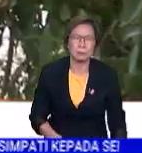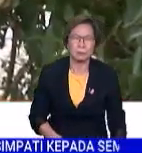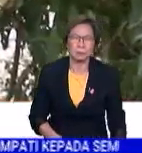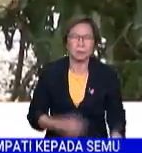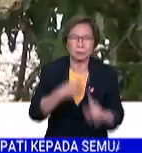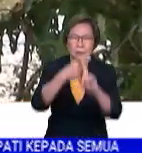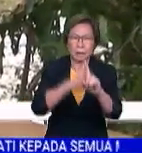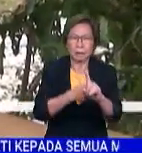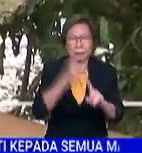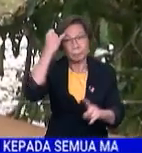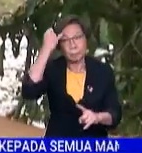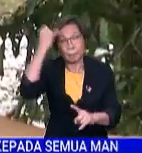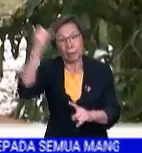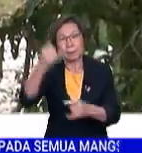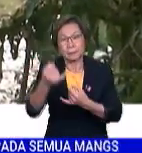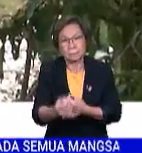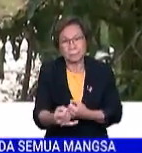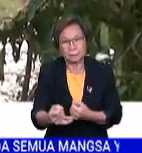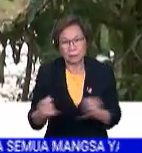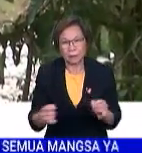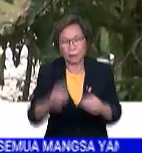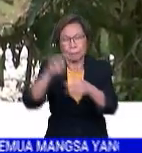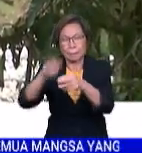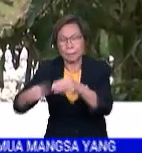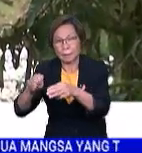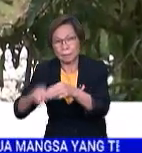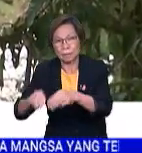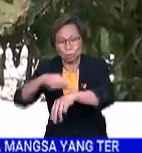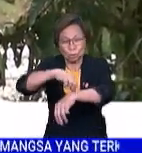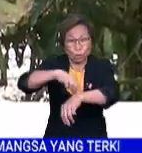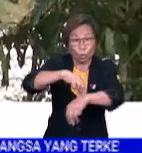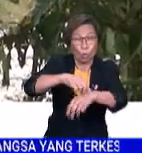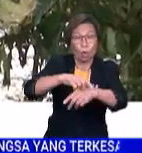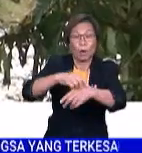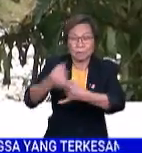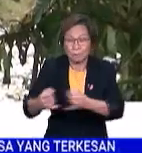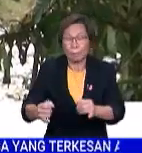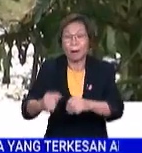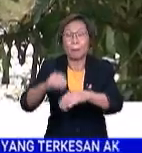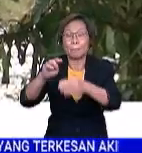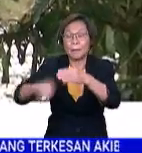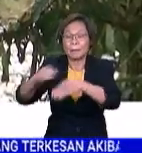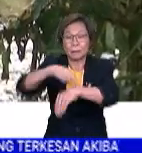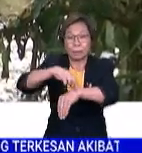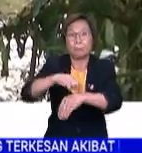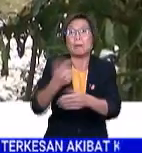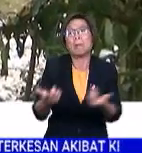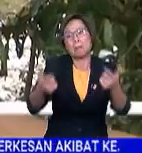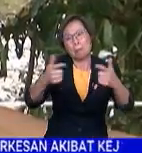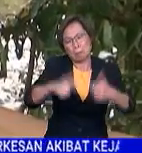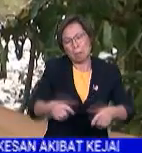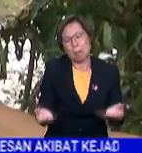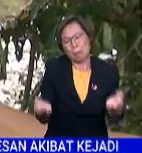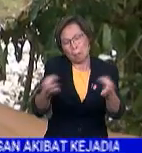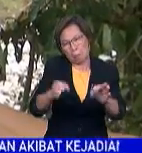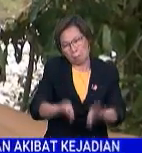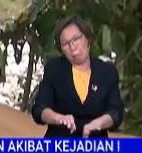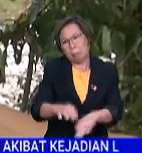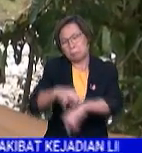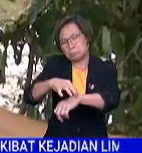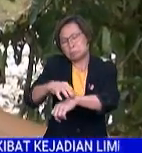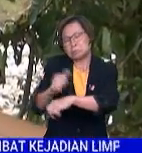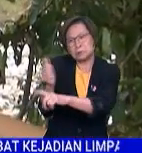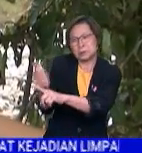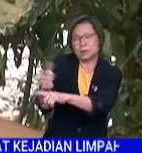Yang dari sudut pandangan Jabatan Mineral dan Geofisika Malaysia adalah merupakan fenomena ataupun kejadian bencana geologi, di